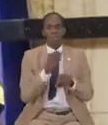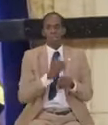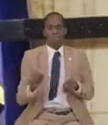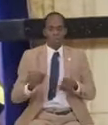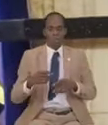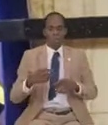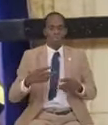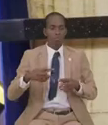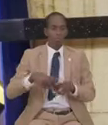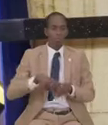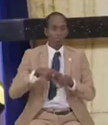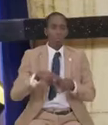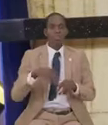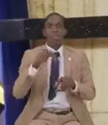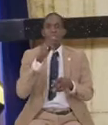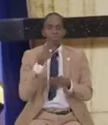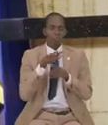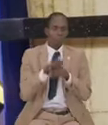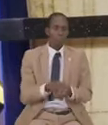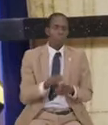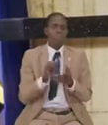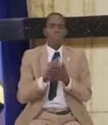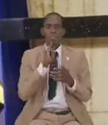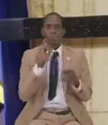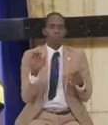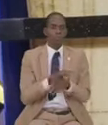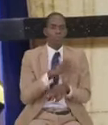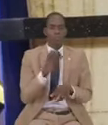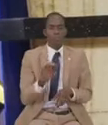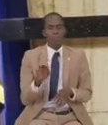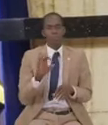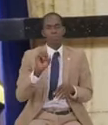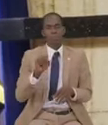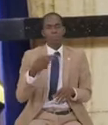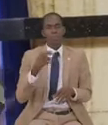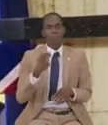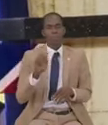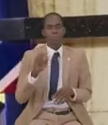gerbe et ça y est